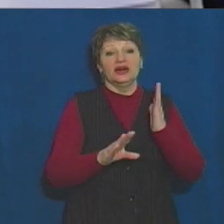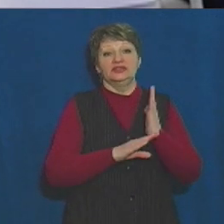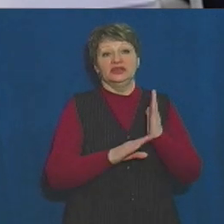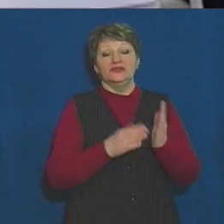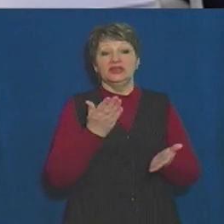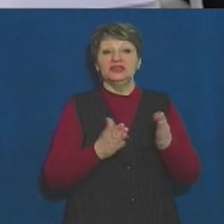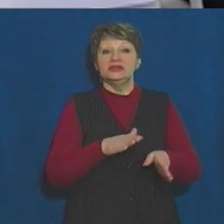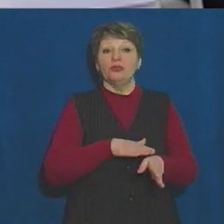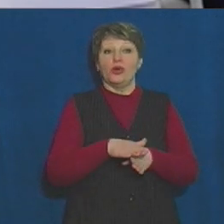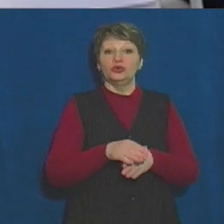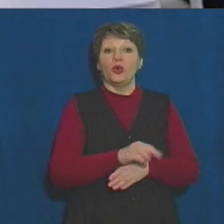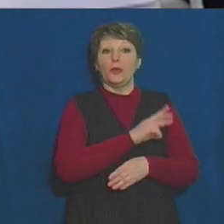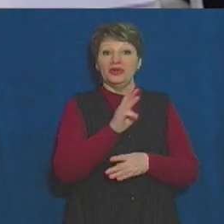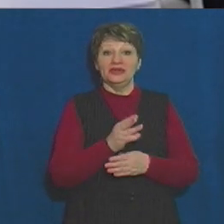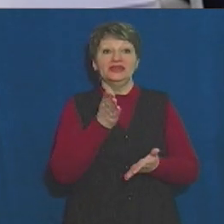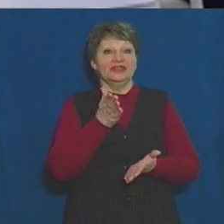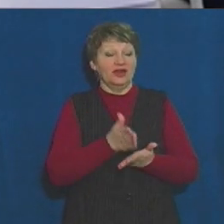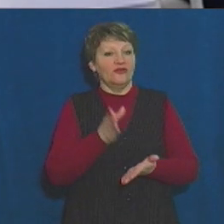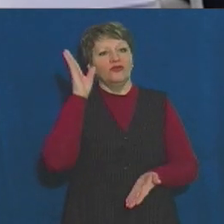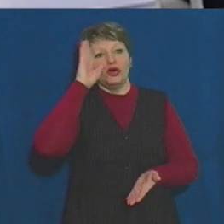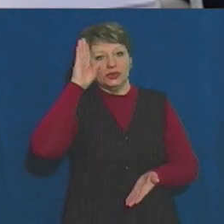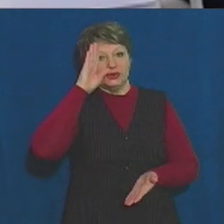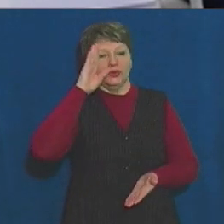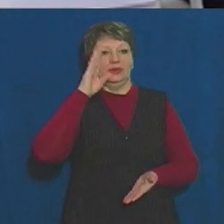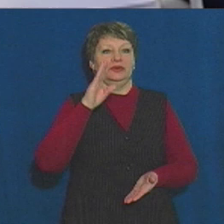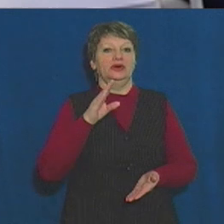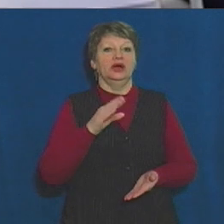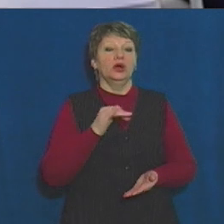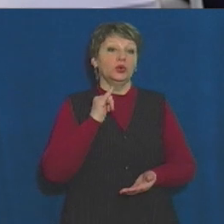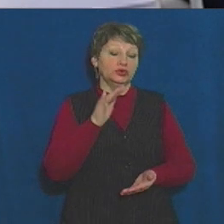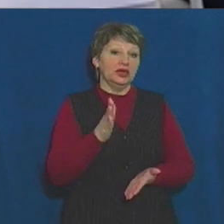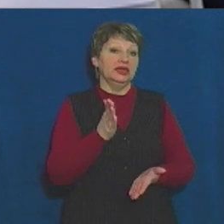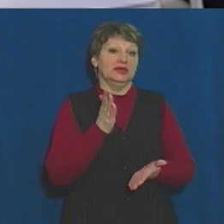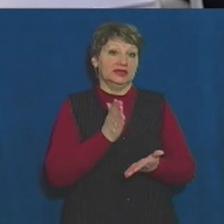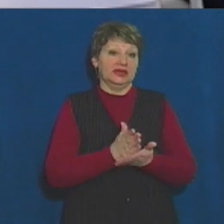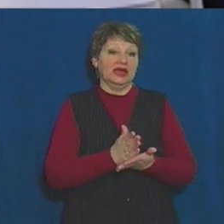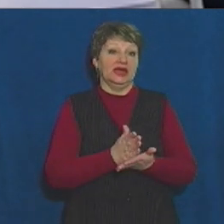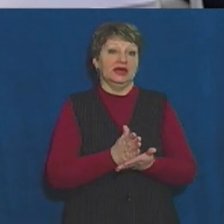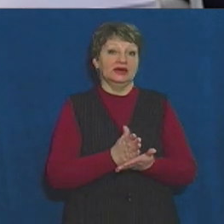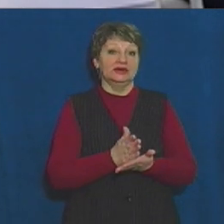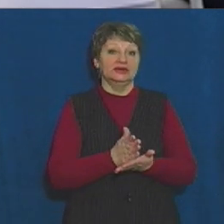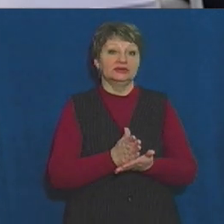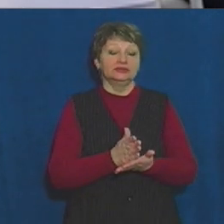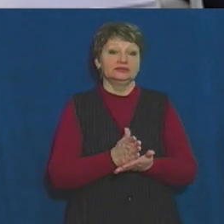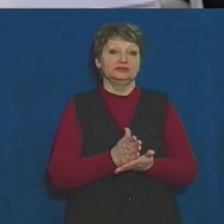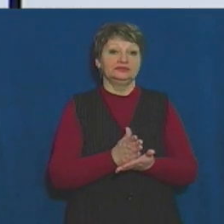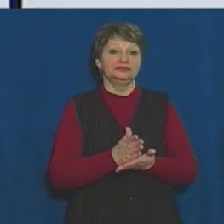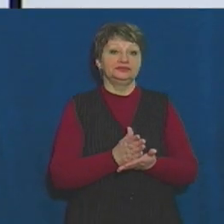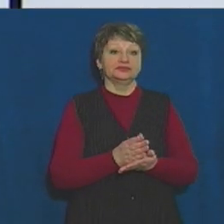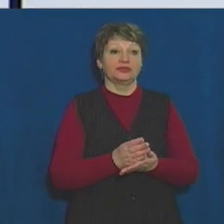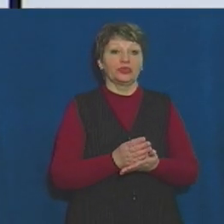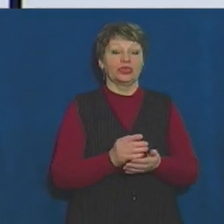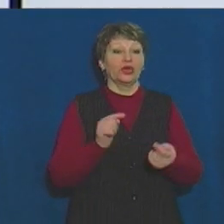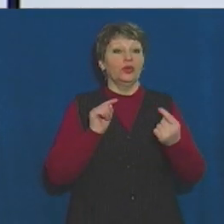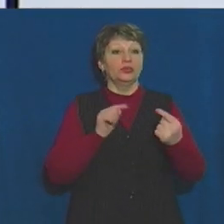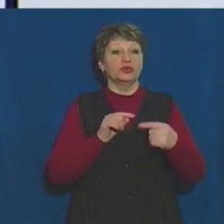забезпечена водою, в тому числі в повній мірі. В неї є для цього, для боротьби з кишниками та хворобами, є у